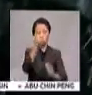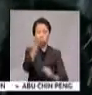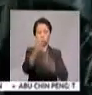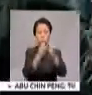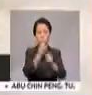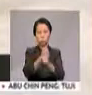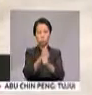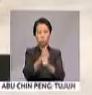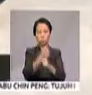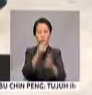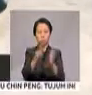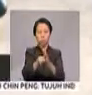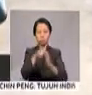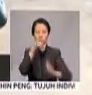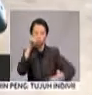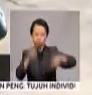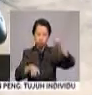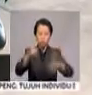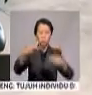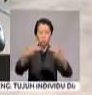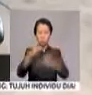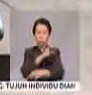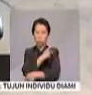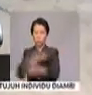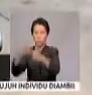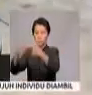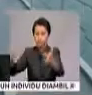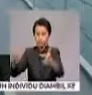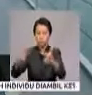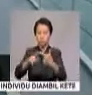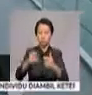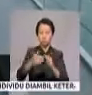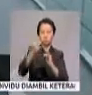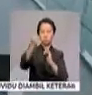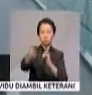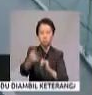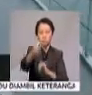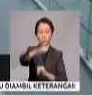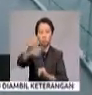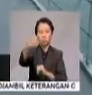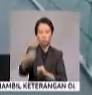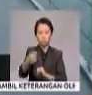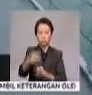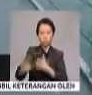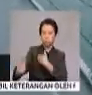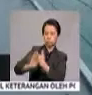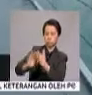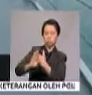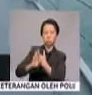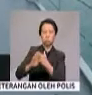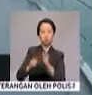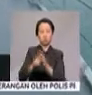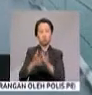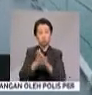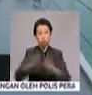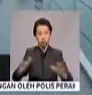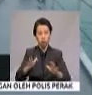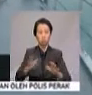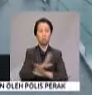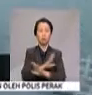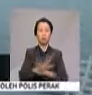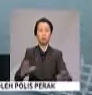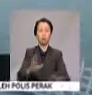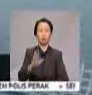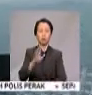kerajaan Malaysia untuk menjadikan satu pemangkin, katalis, di mana kertas putih ini dengan